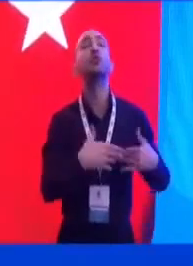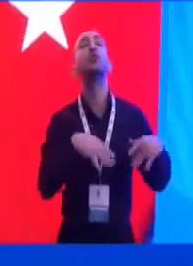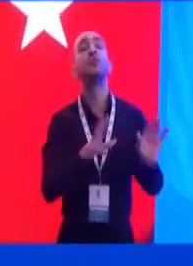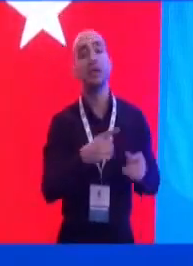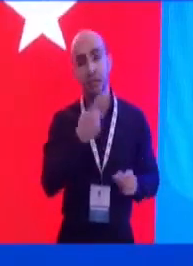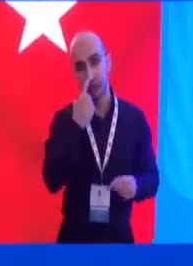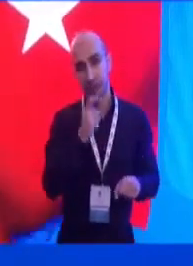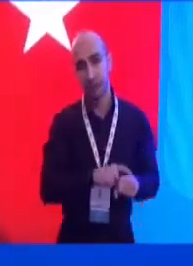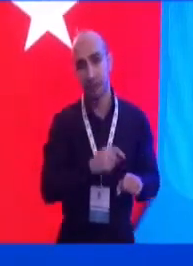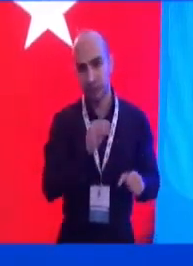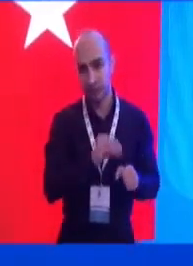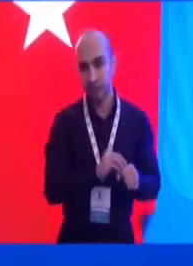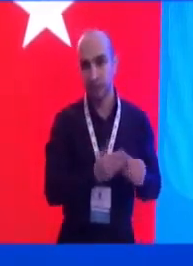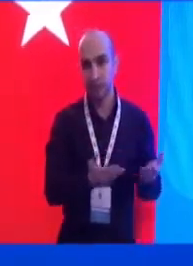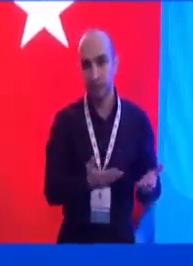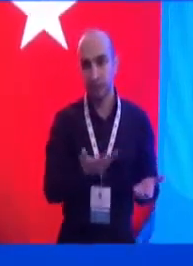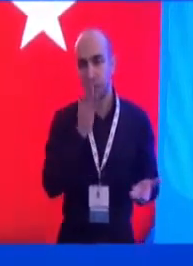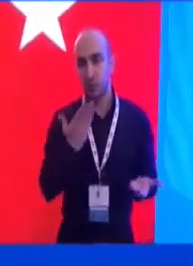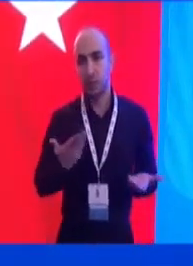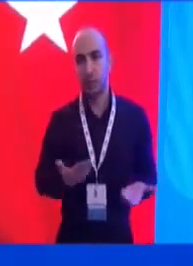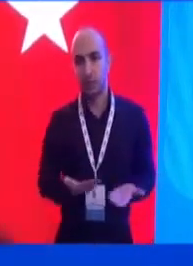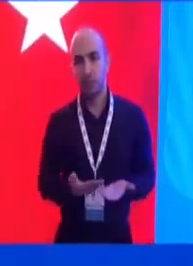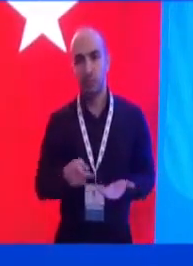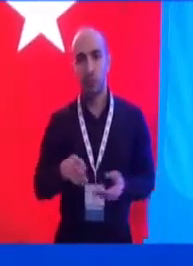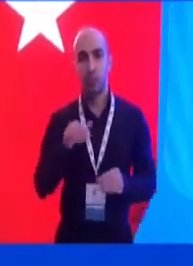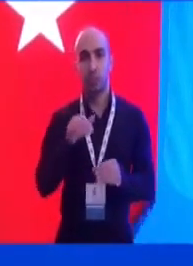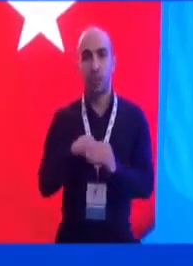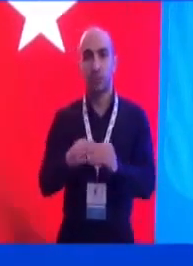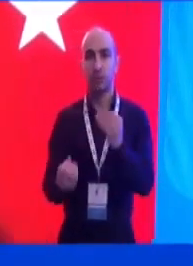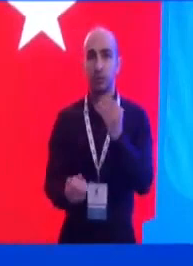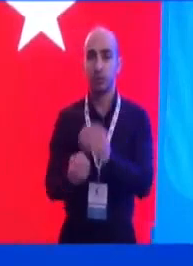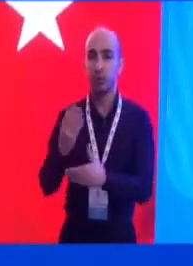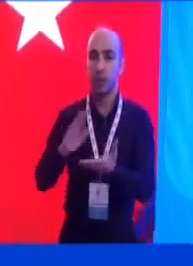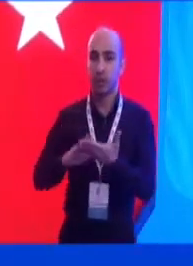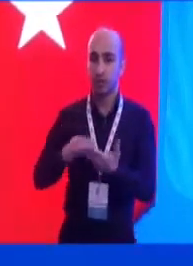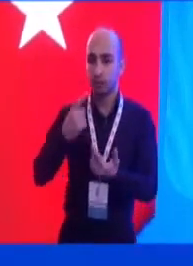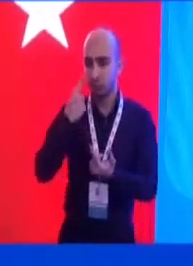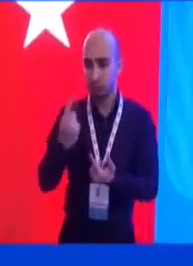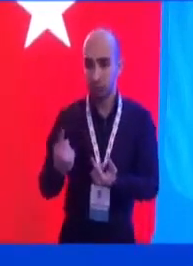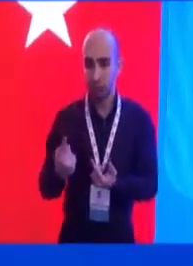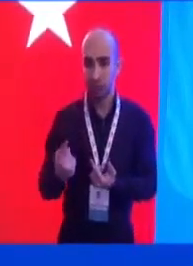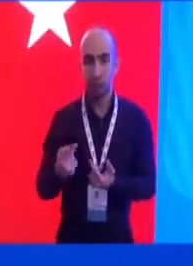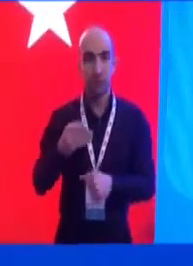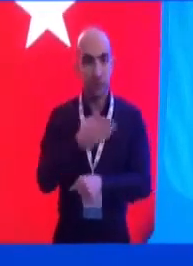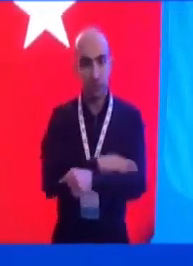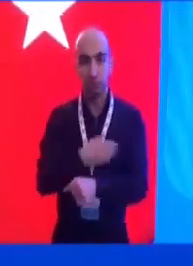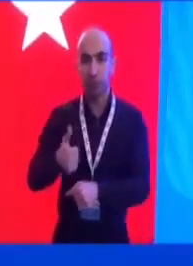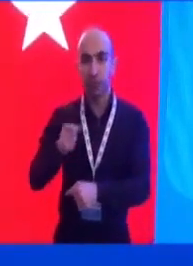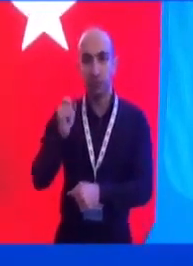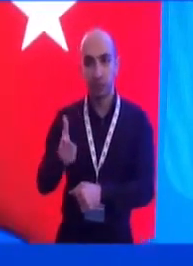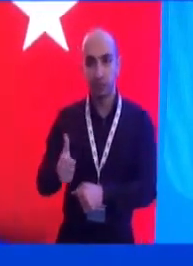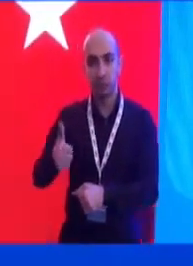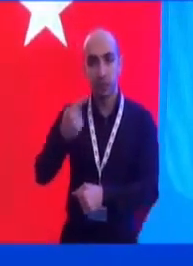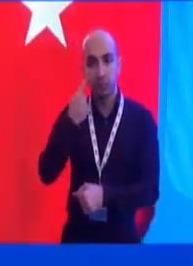kurduk. Yoksa partimizi kuran arkadaşlarımıza baktığımızda, il başkanlarımıza, ilçe